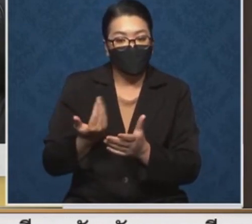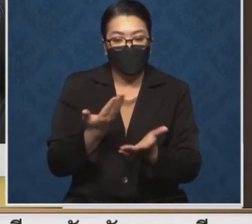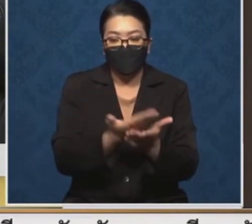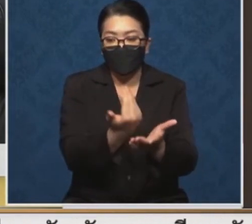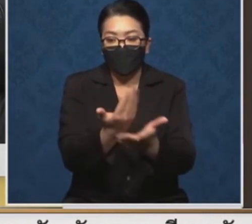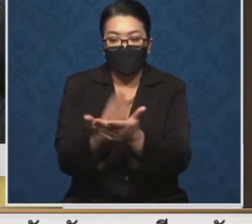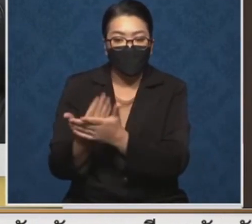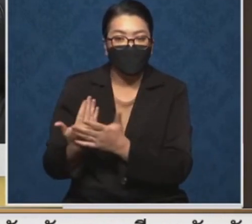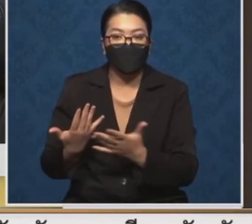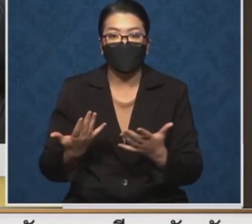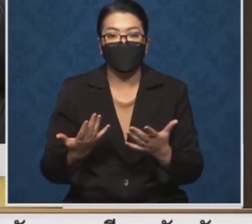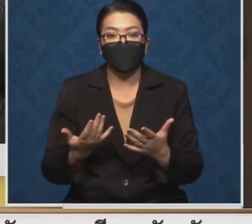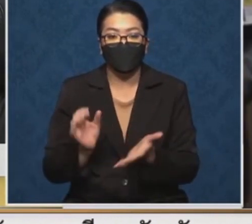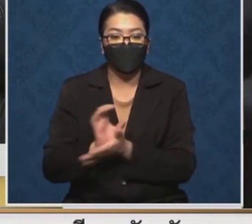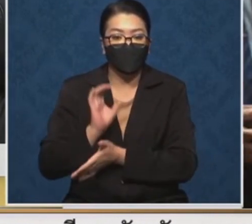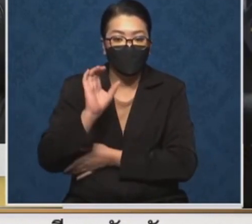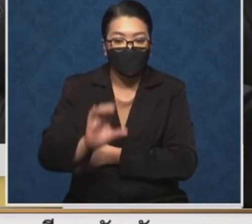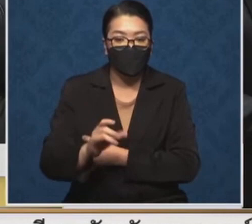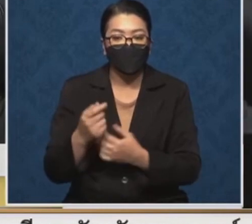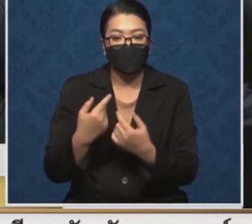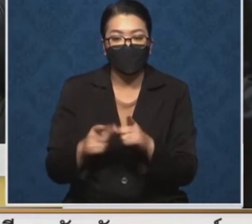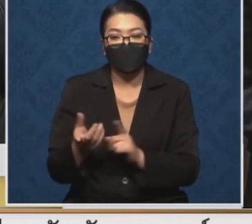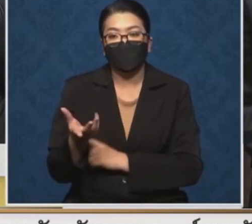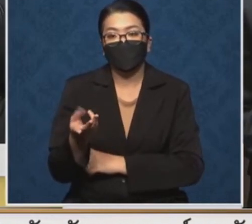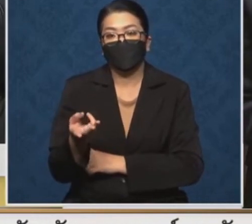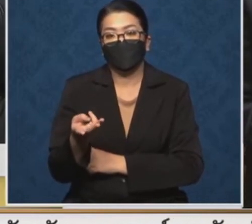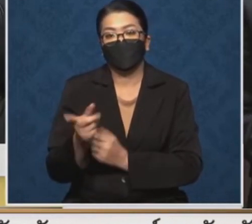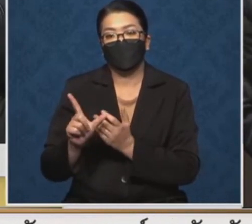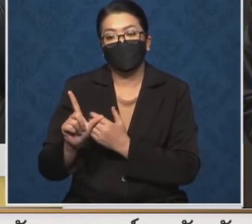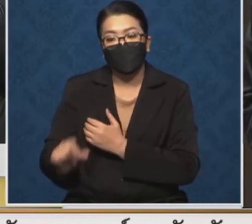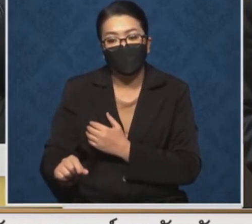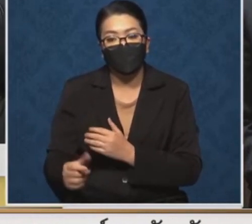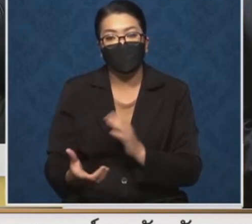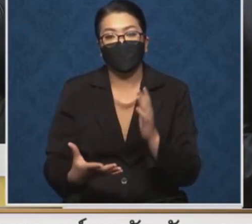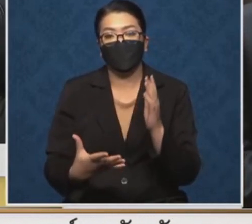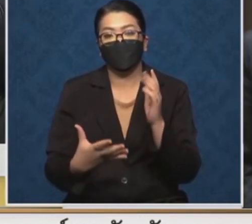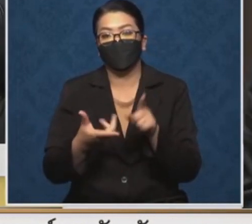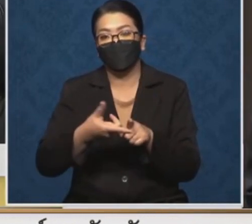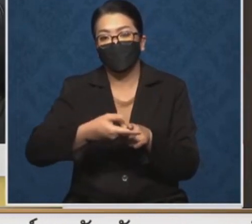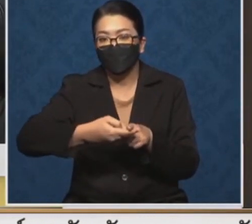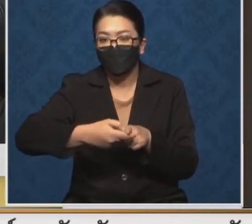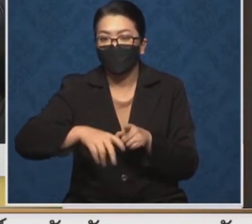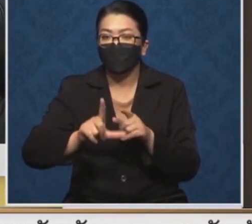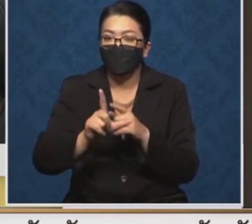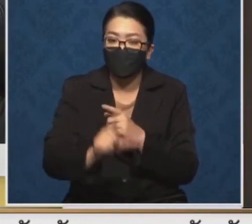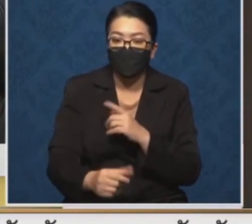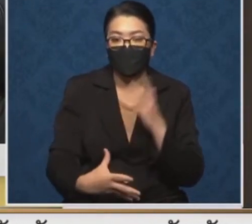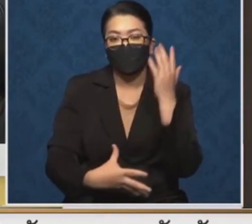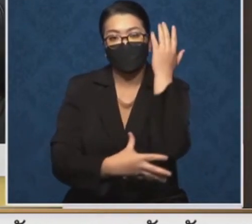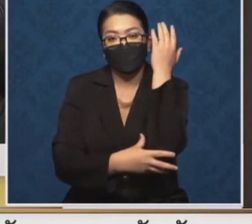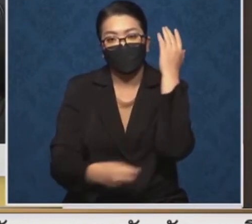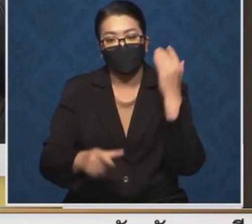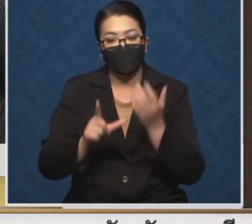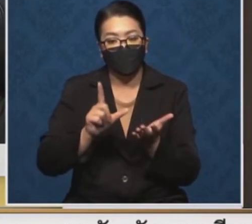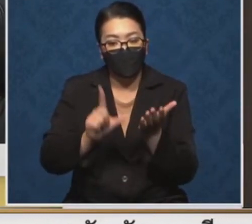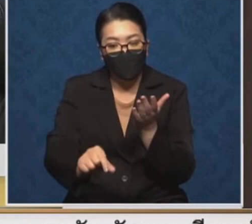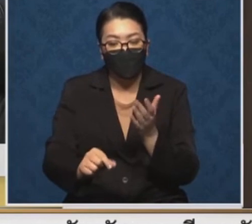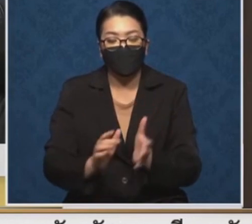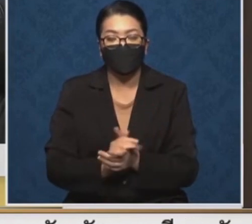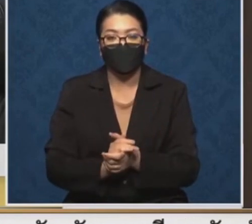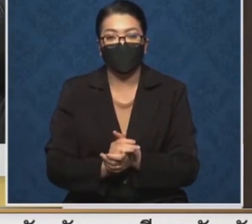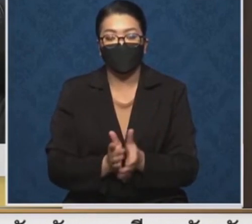แพงหมดมีแต่ข้าวถูกข้าวโพดถูกมันสำปะหลังถูกแต่ท่านประธานครับมาถึงการ